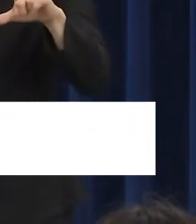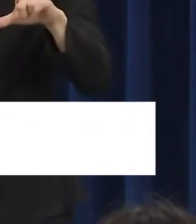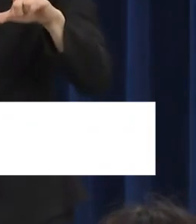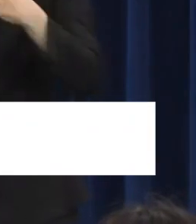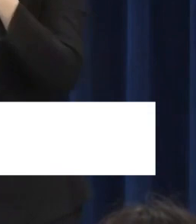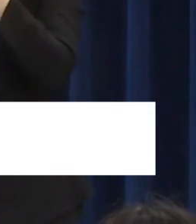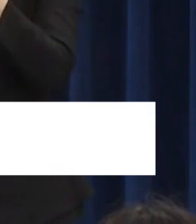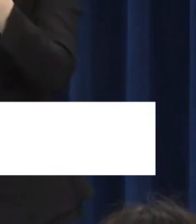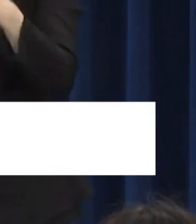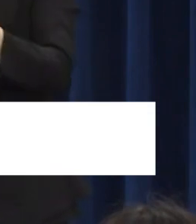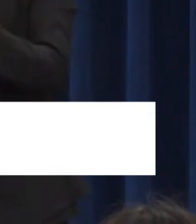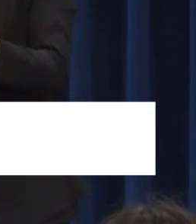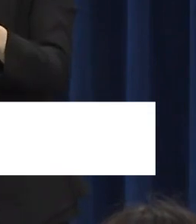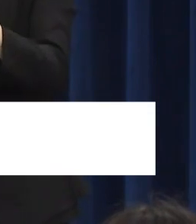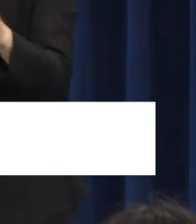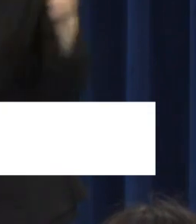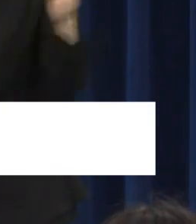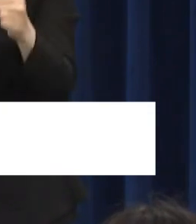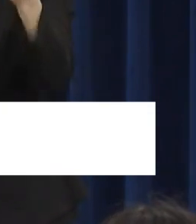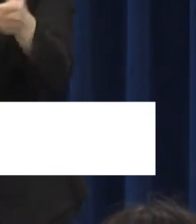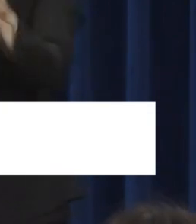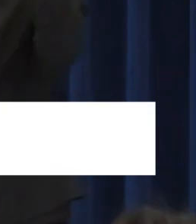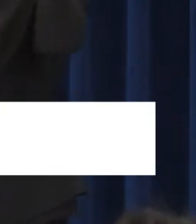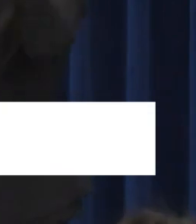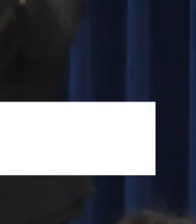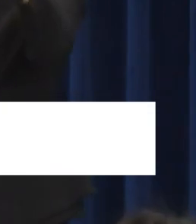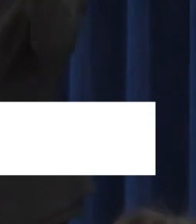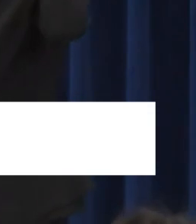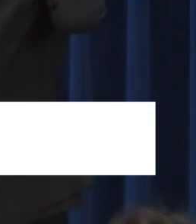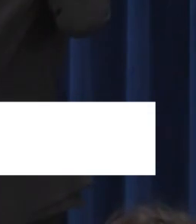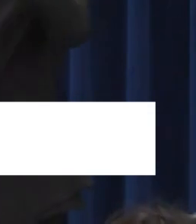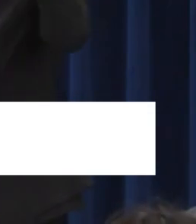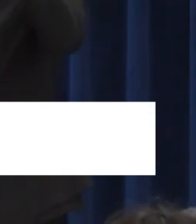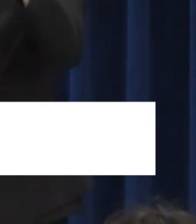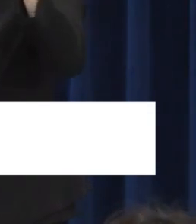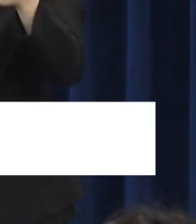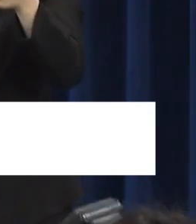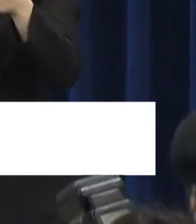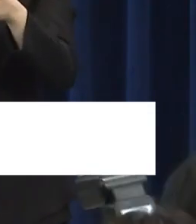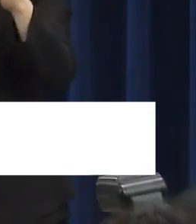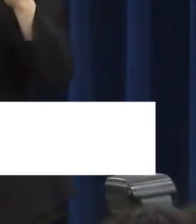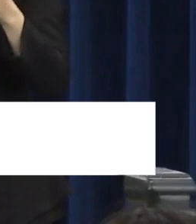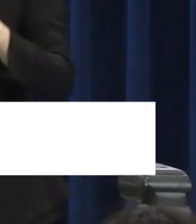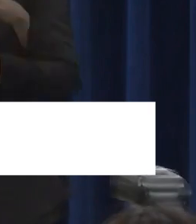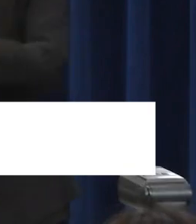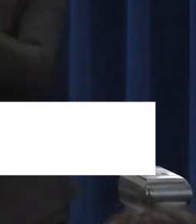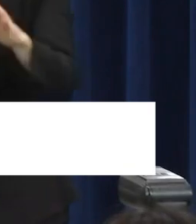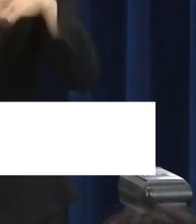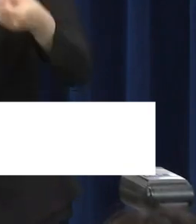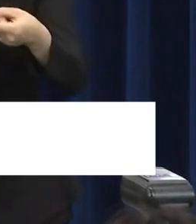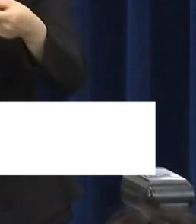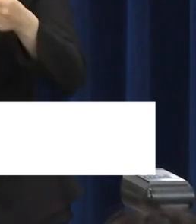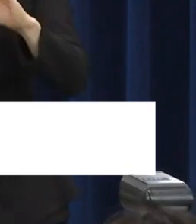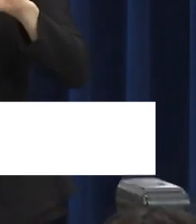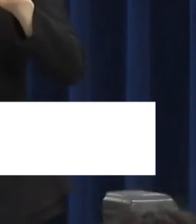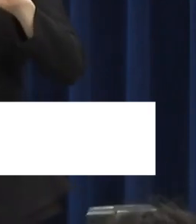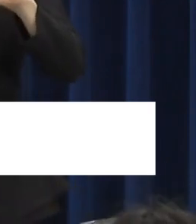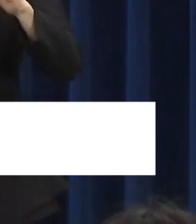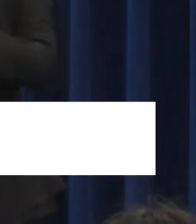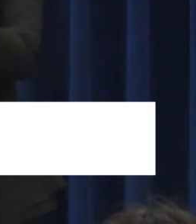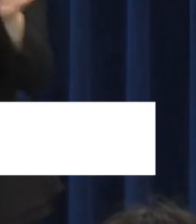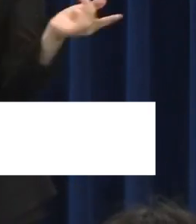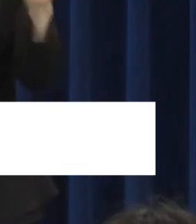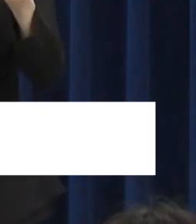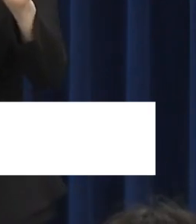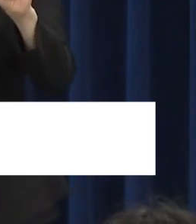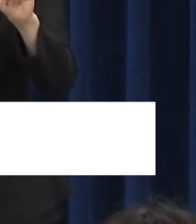고려하여 경제 살리기에 중점을 뒀습니다 정부는 이번 사면을 통해서 경제위기를 극복하고